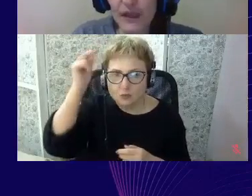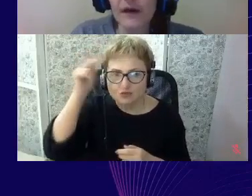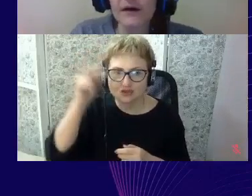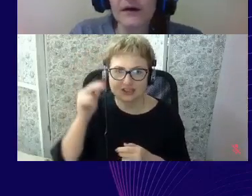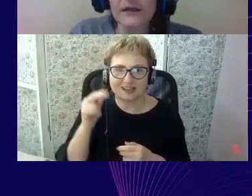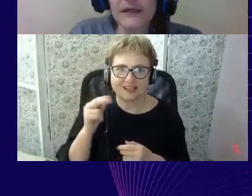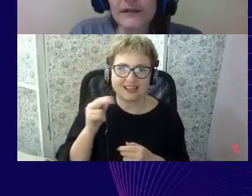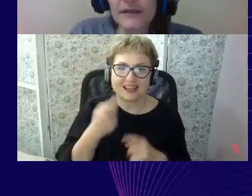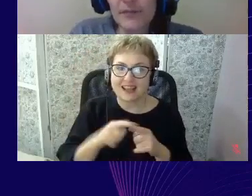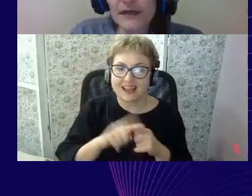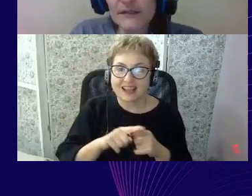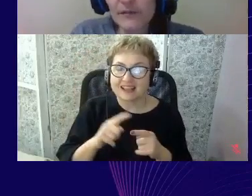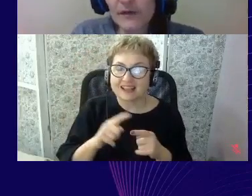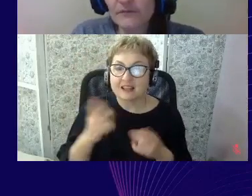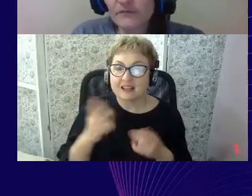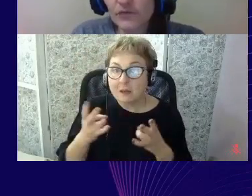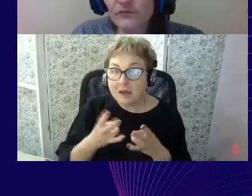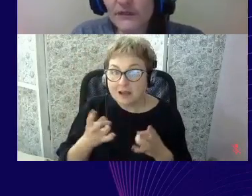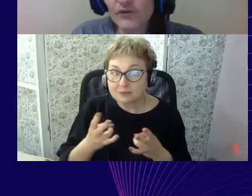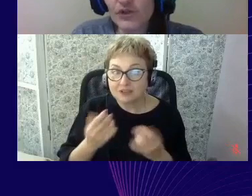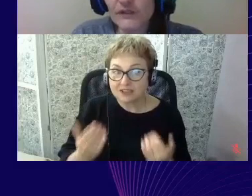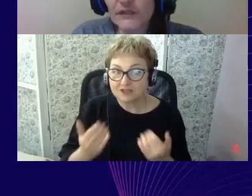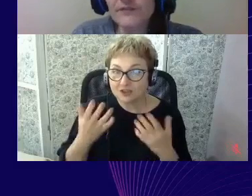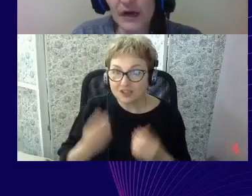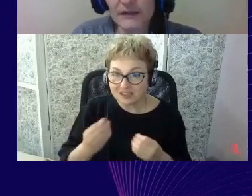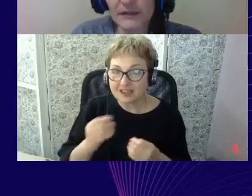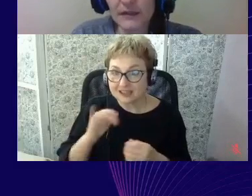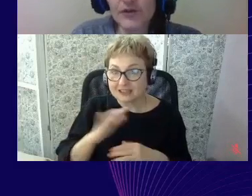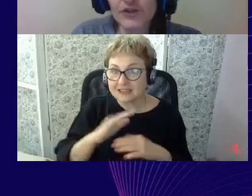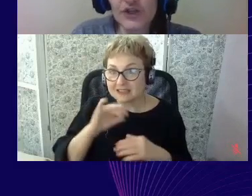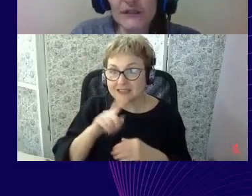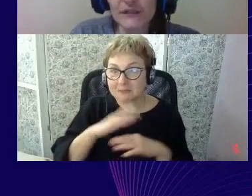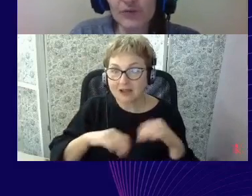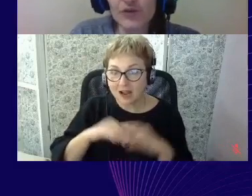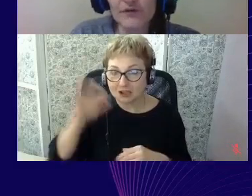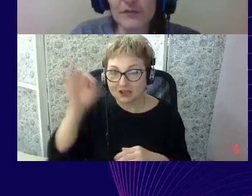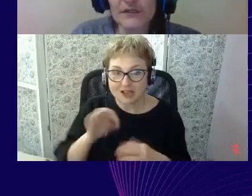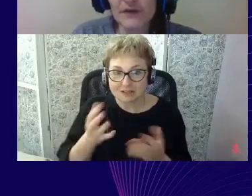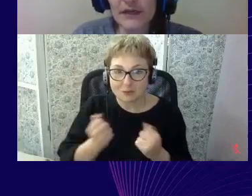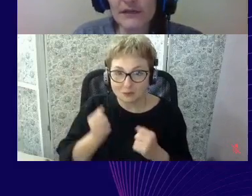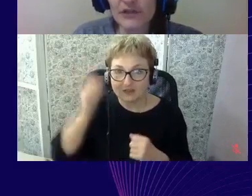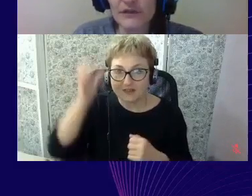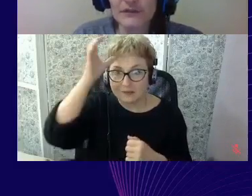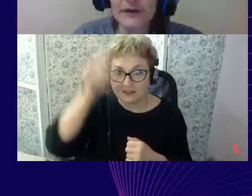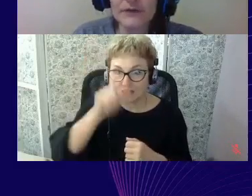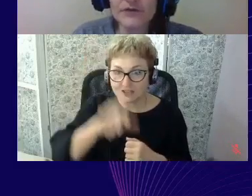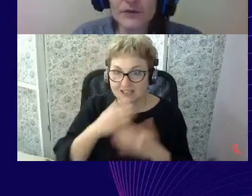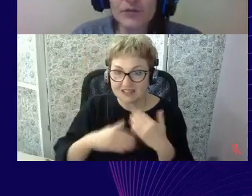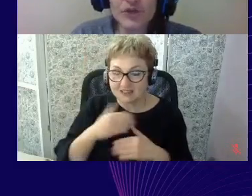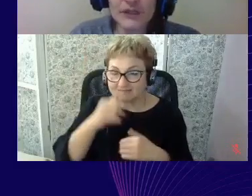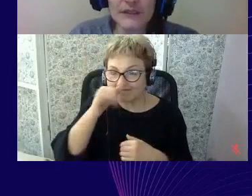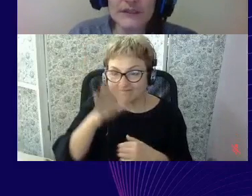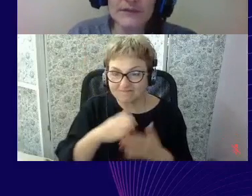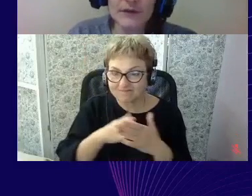обучения. Это необходимо, на сегодняшний день из практики, да, очень часто, получив образование, человек с